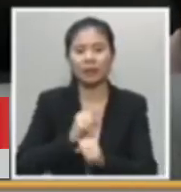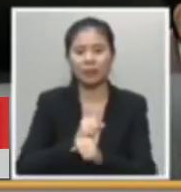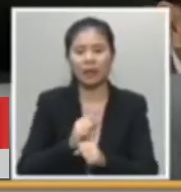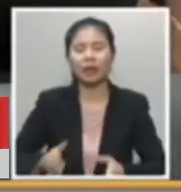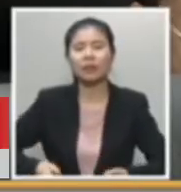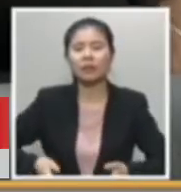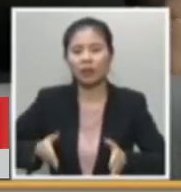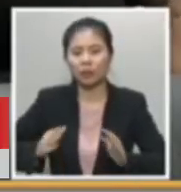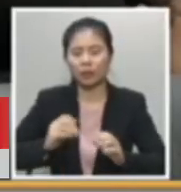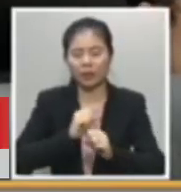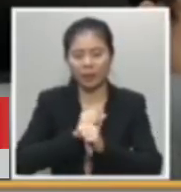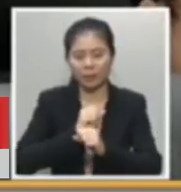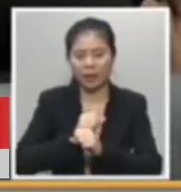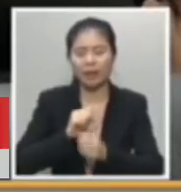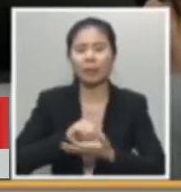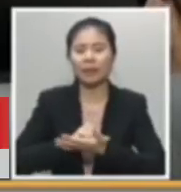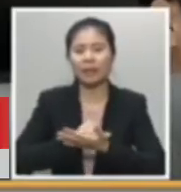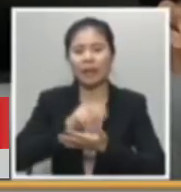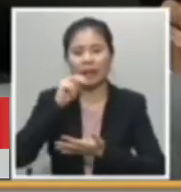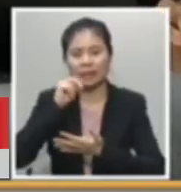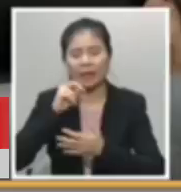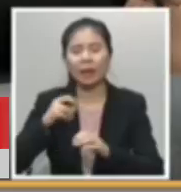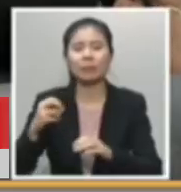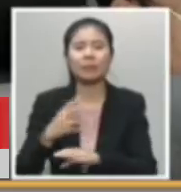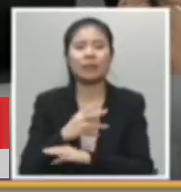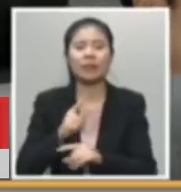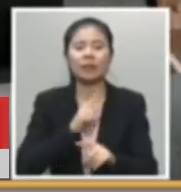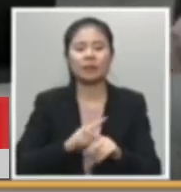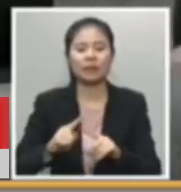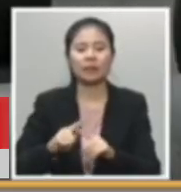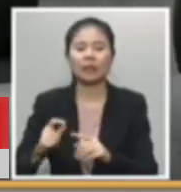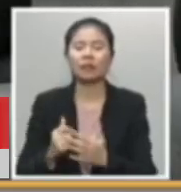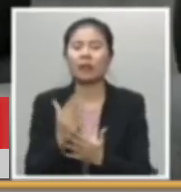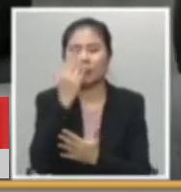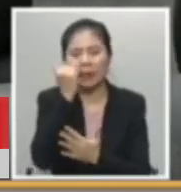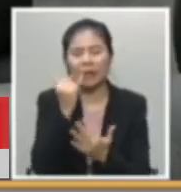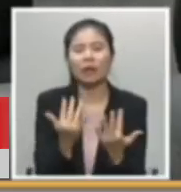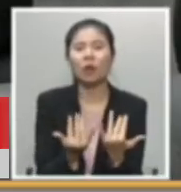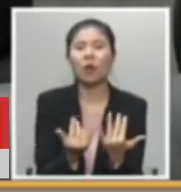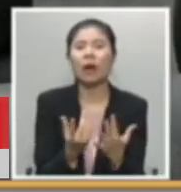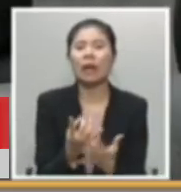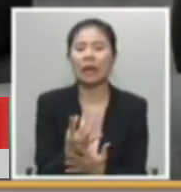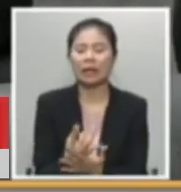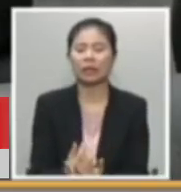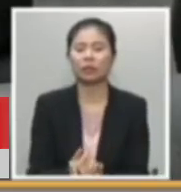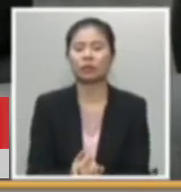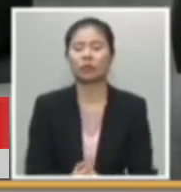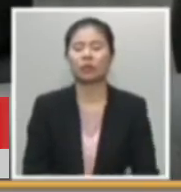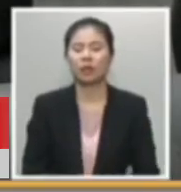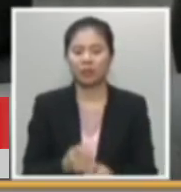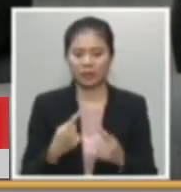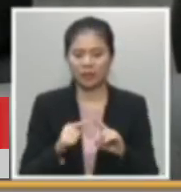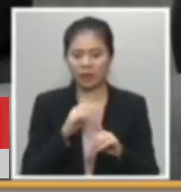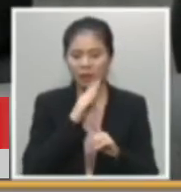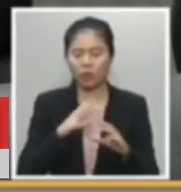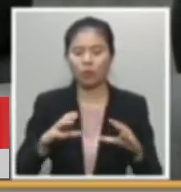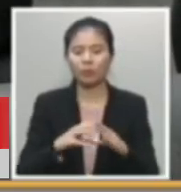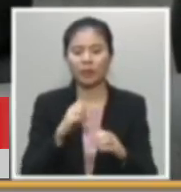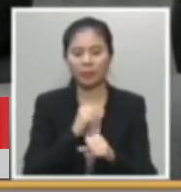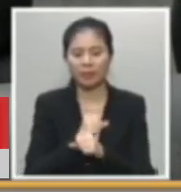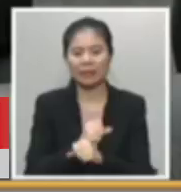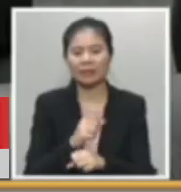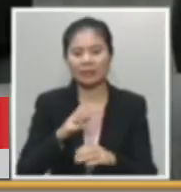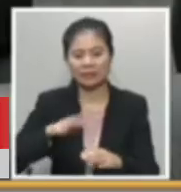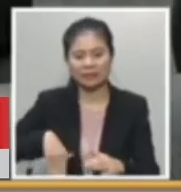สาธารณูปโภคได้ทำไมท่านไม่ทำอะครับช้าอยู่ทำไมถ้าหน่วยงานไหนช้านะครับผมจะตาม